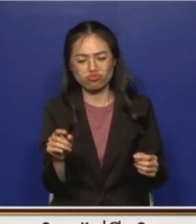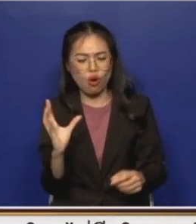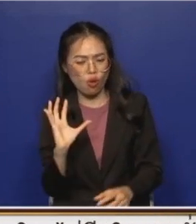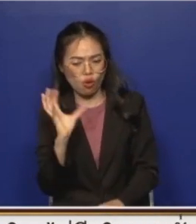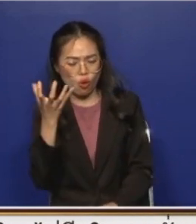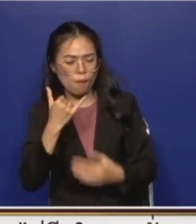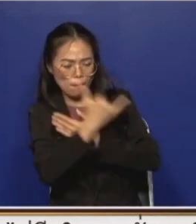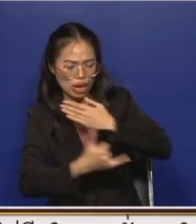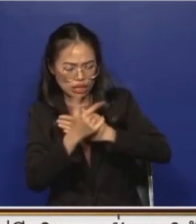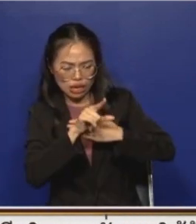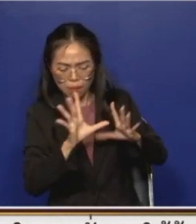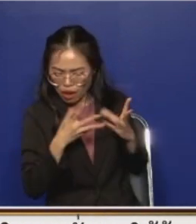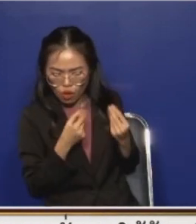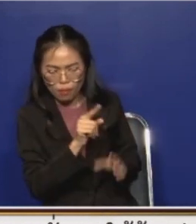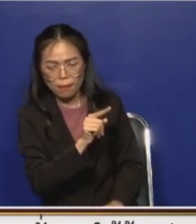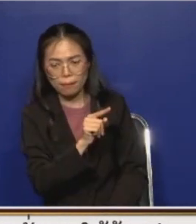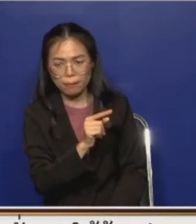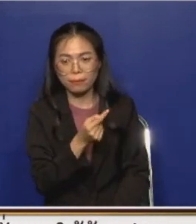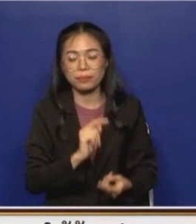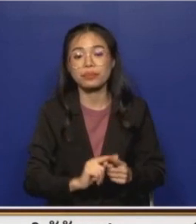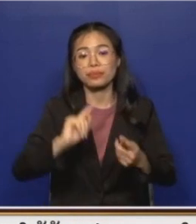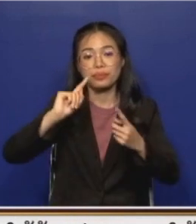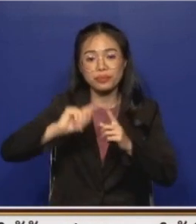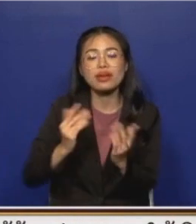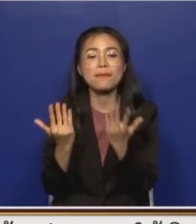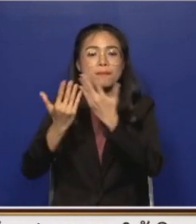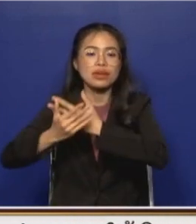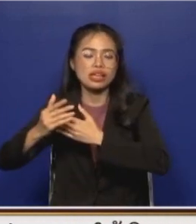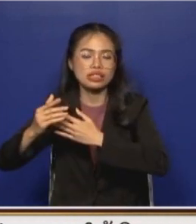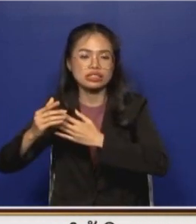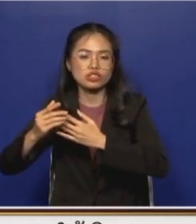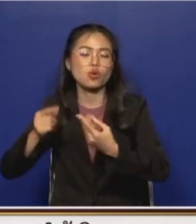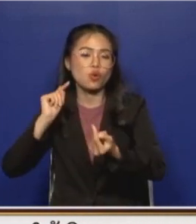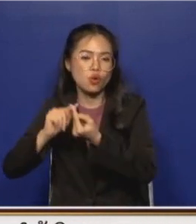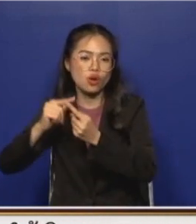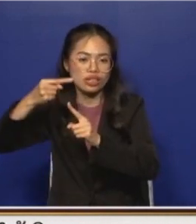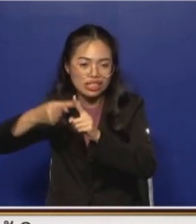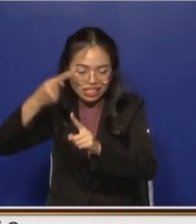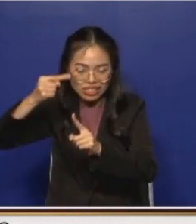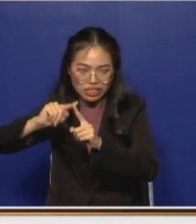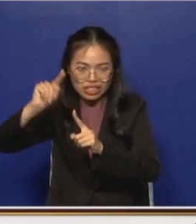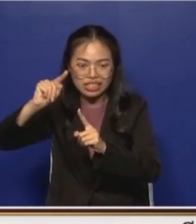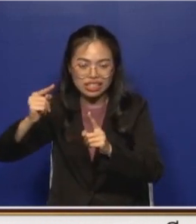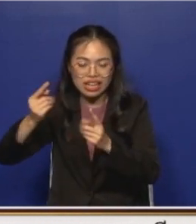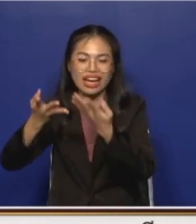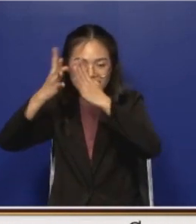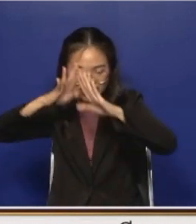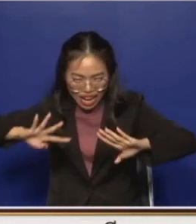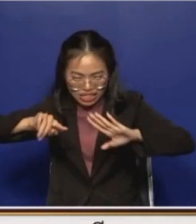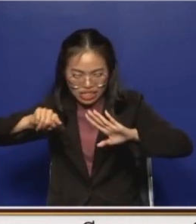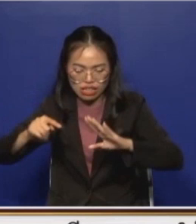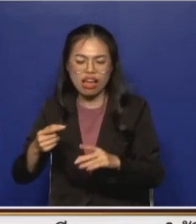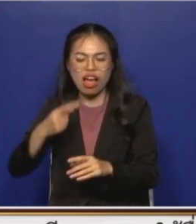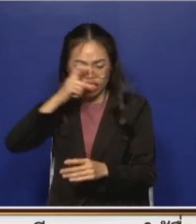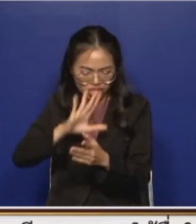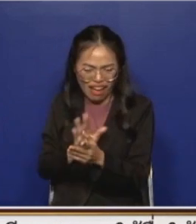ฮะพอ1มกราคมเราเปิดเสรีอาเซียนไทยปรับตัวไม่ทันอีก9ชาติฮะและพอมาสุด